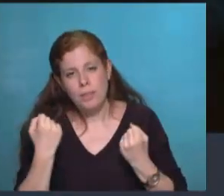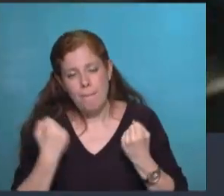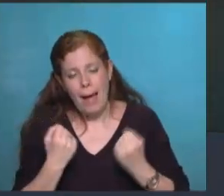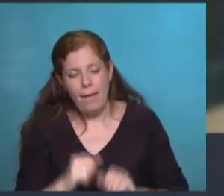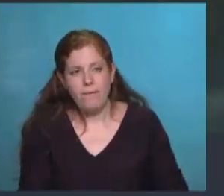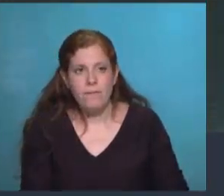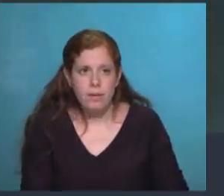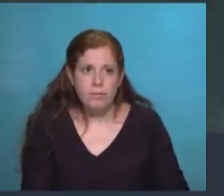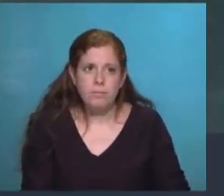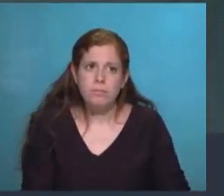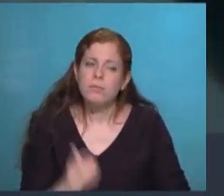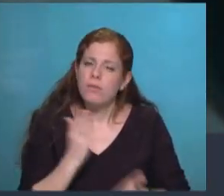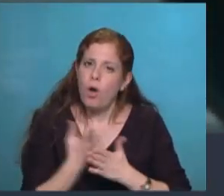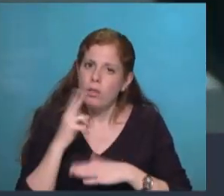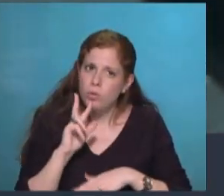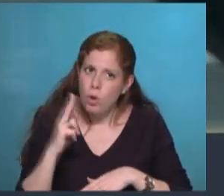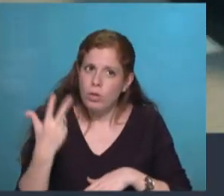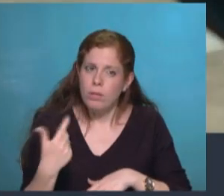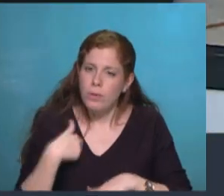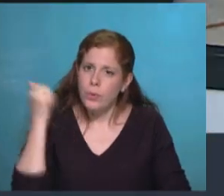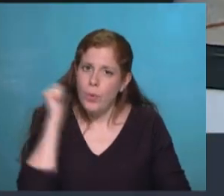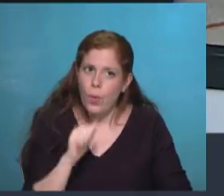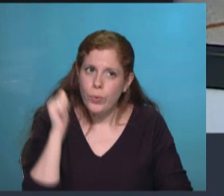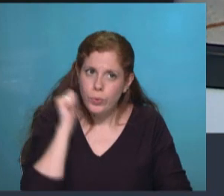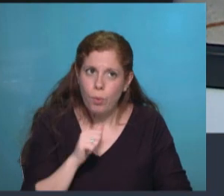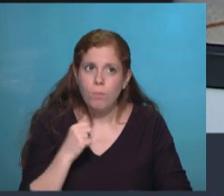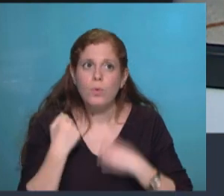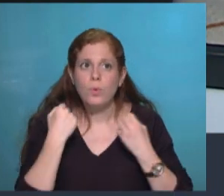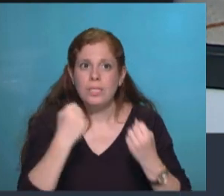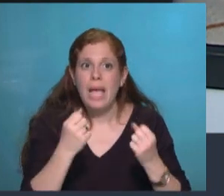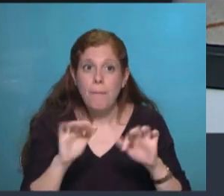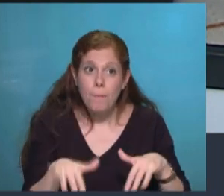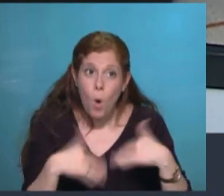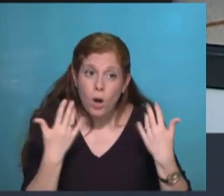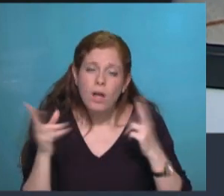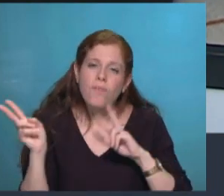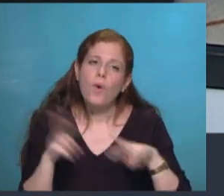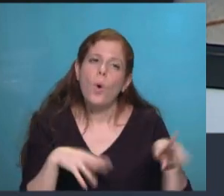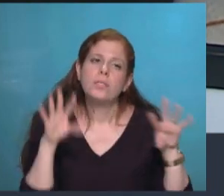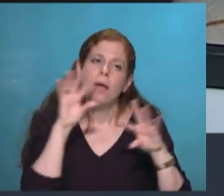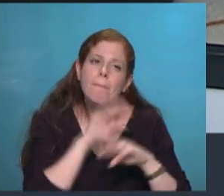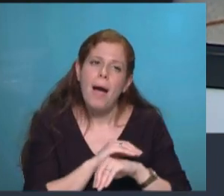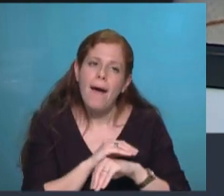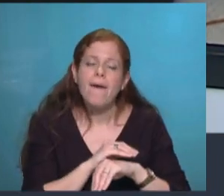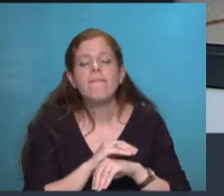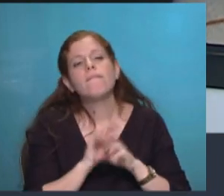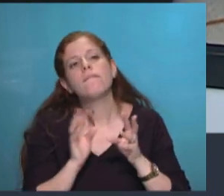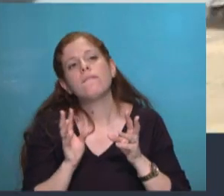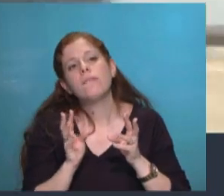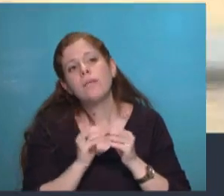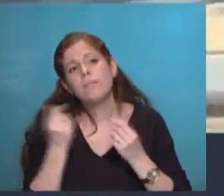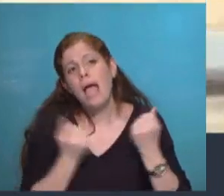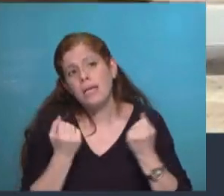כבר מעל 3 שנים אני כל יום נוסע בבוקר וחוזר בערב עם